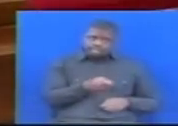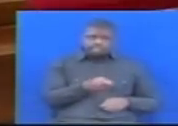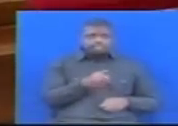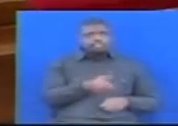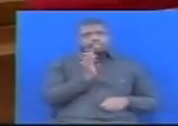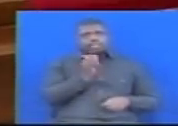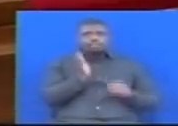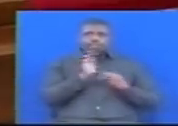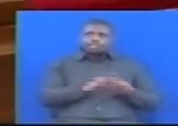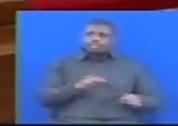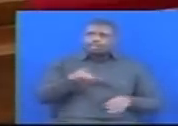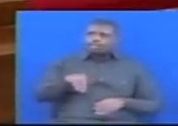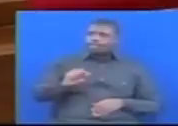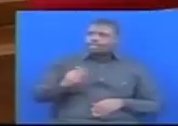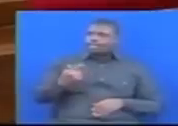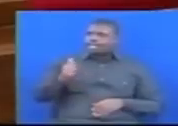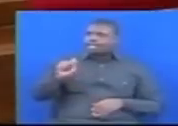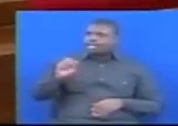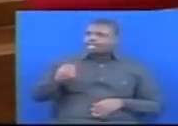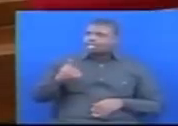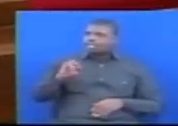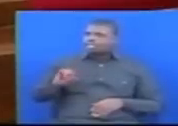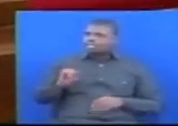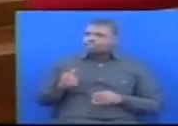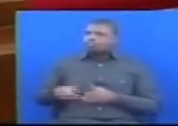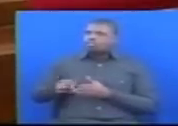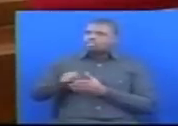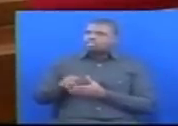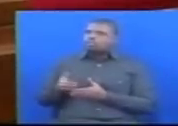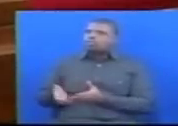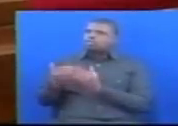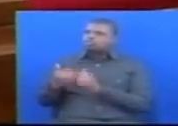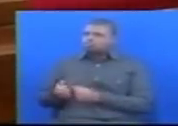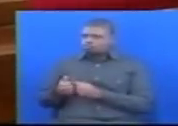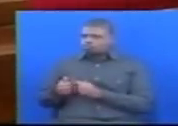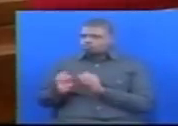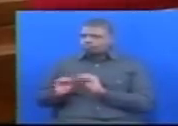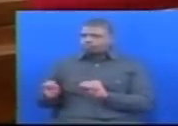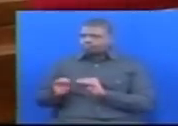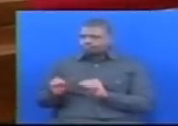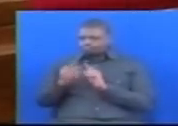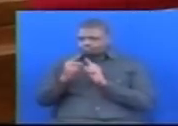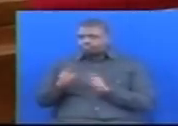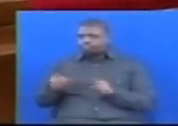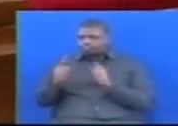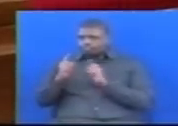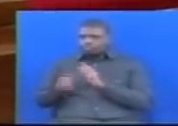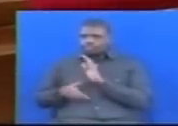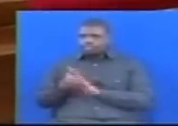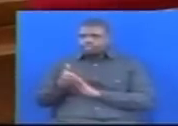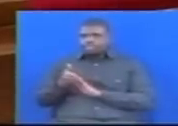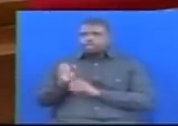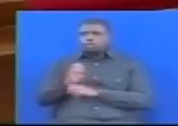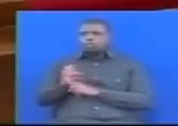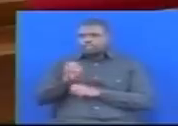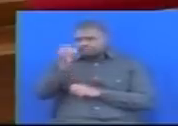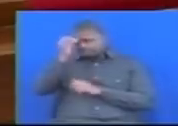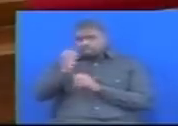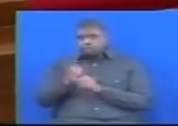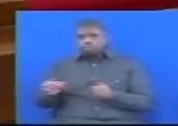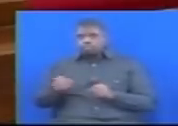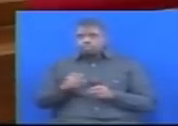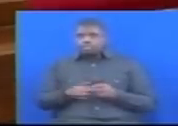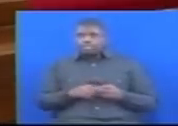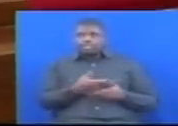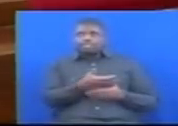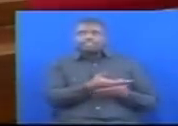chuo cha walimu Patandi ili kukiongezea uwezo wa kudahili. Pia chuo kimeanzisha kozi ya elimu maalum katika ngazi